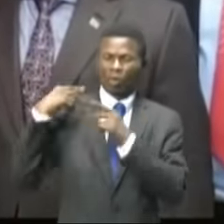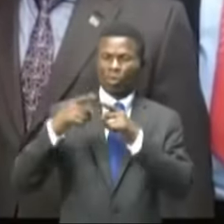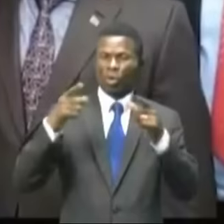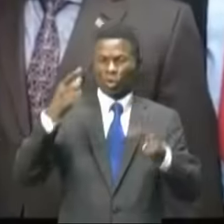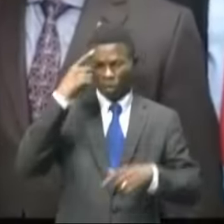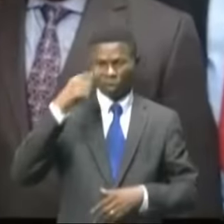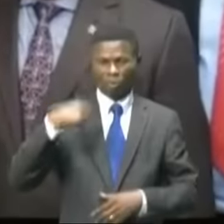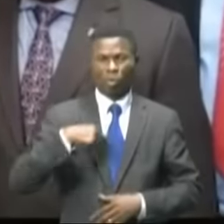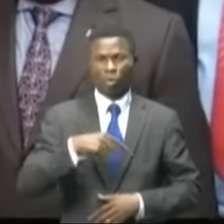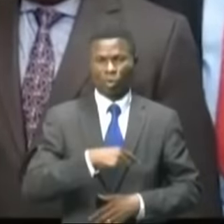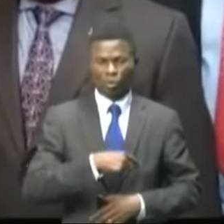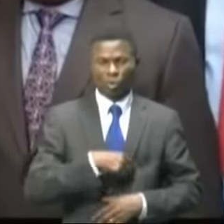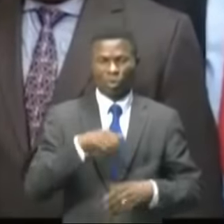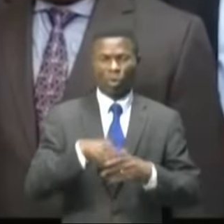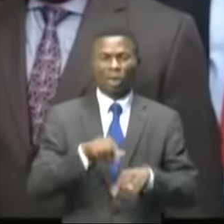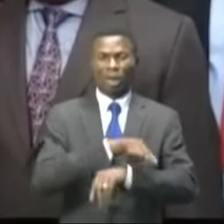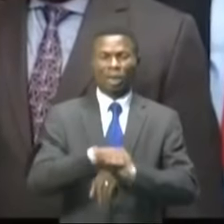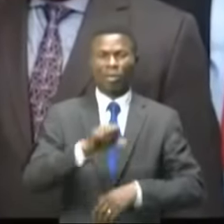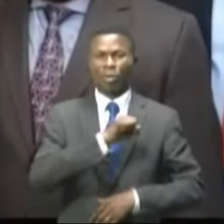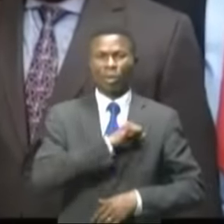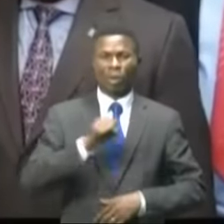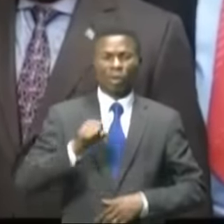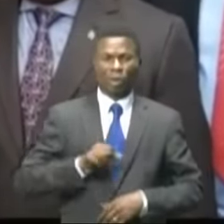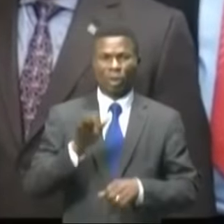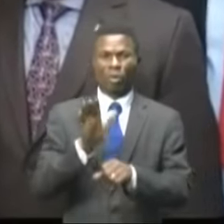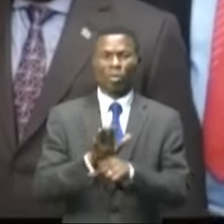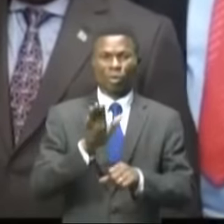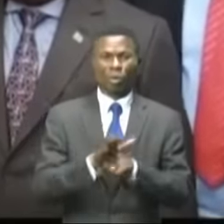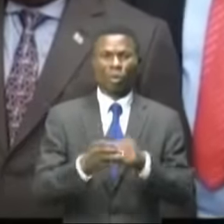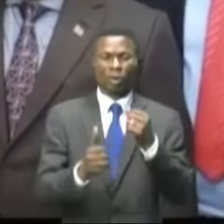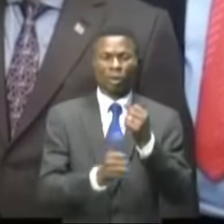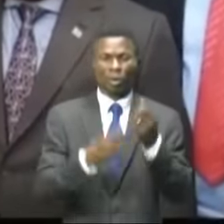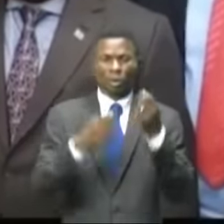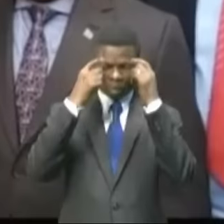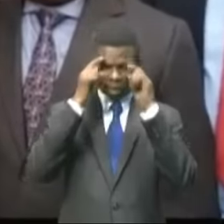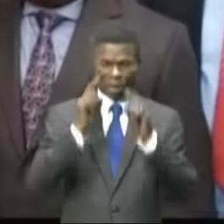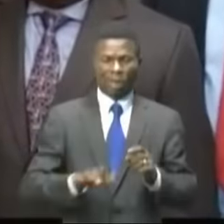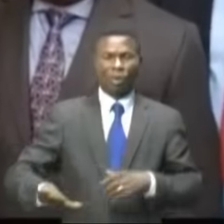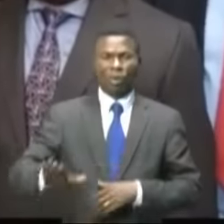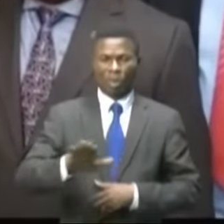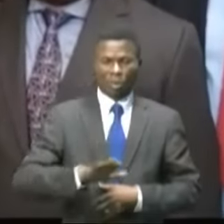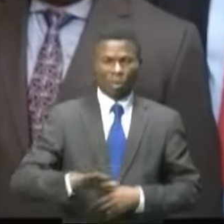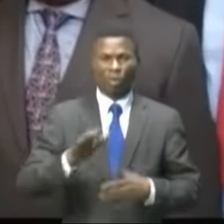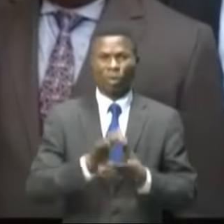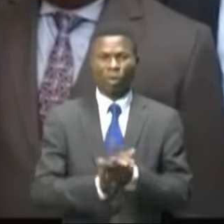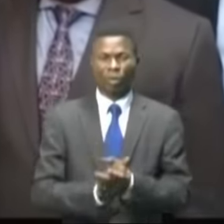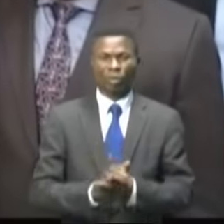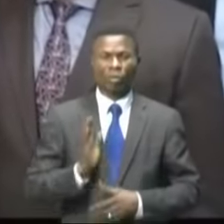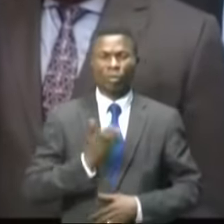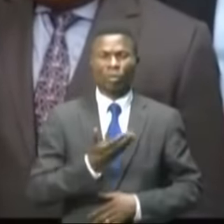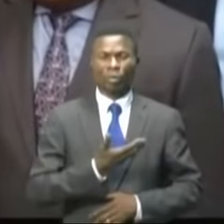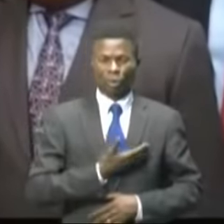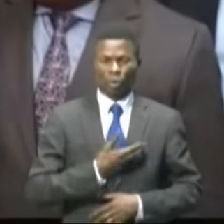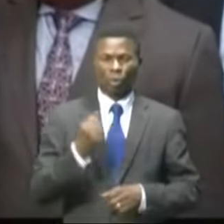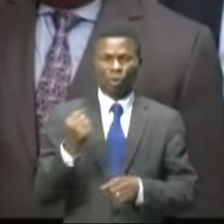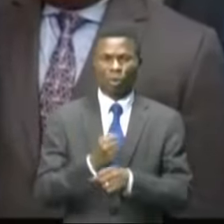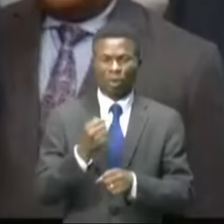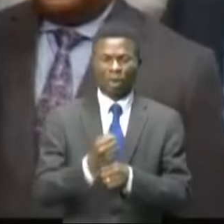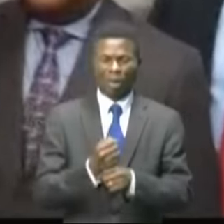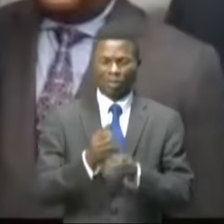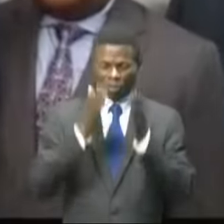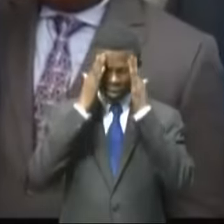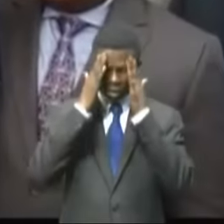Pour l'ordre, la majorité présidente Tshisekedi, l'honorable Moussa Nyamwisi,